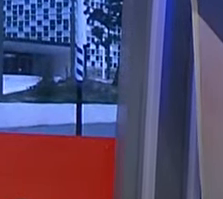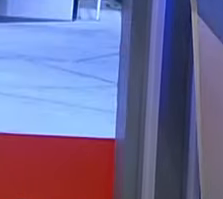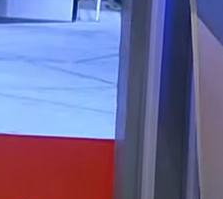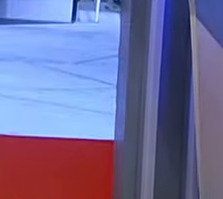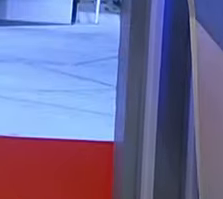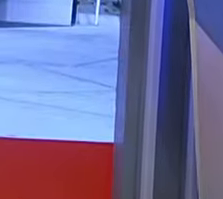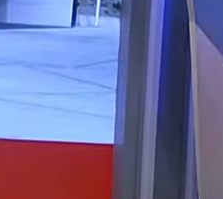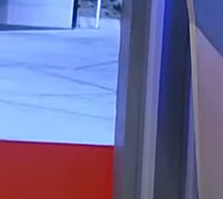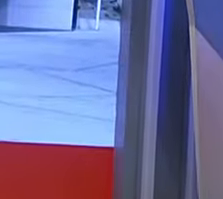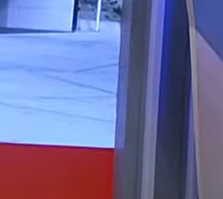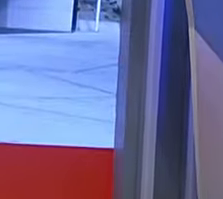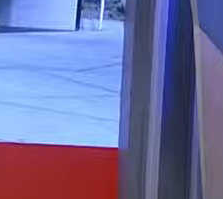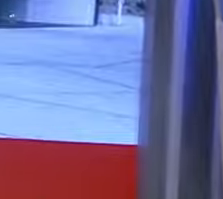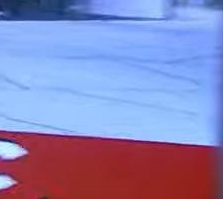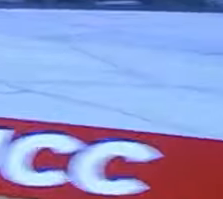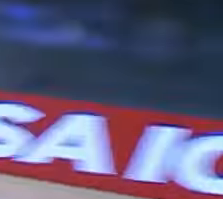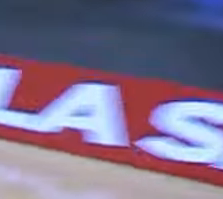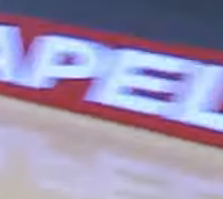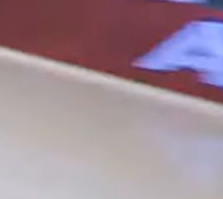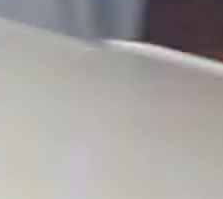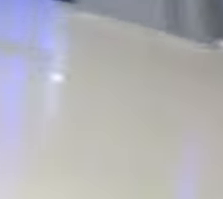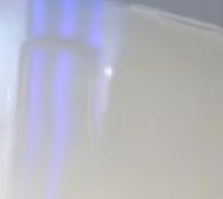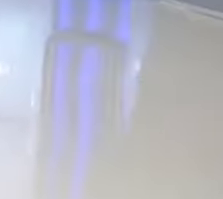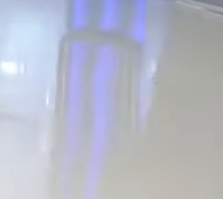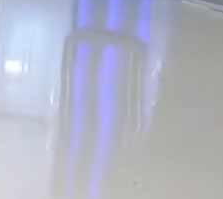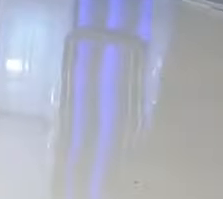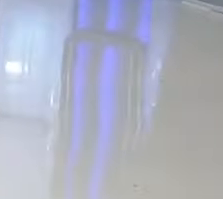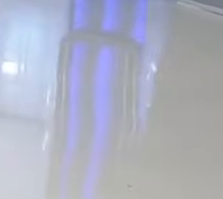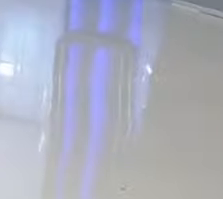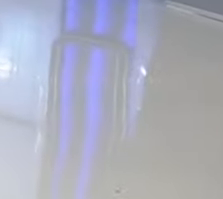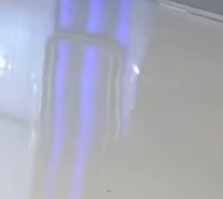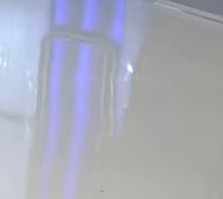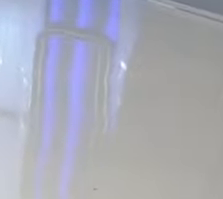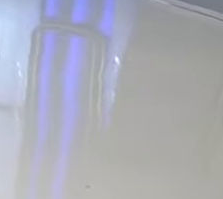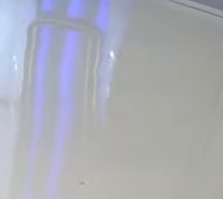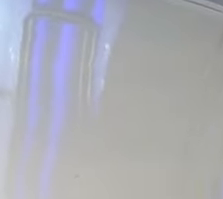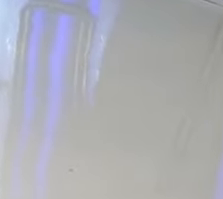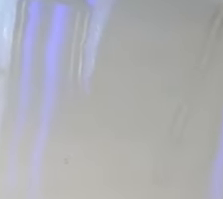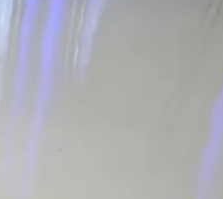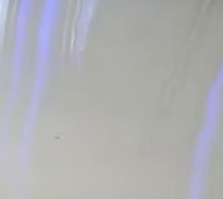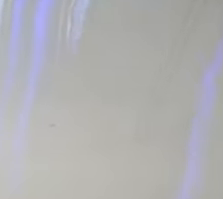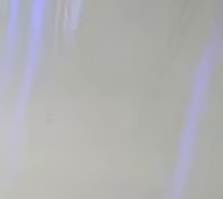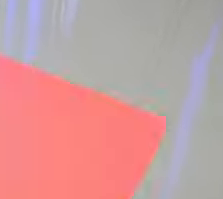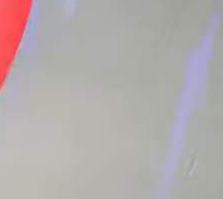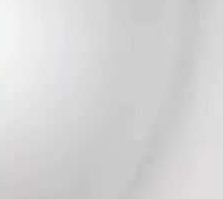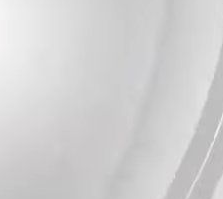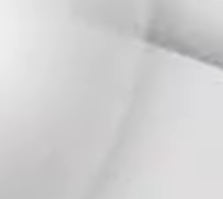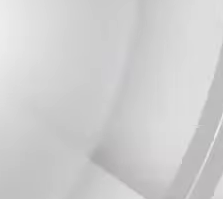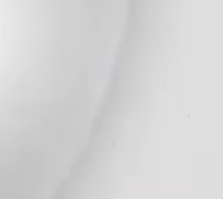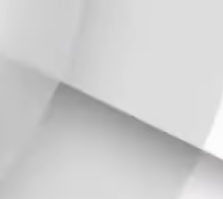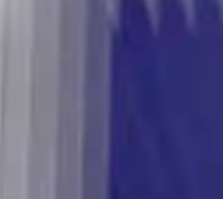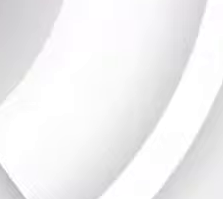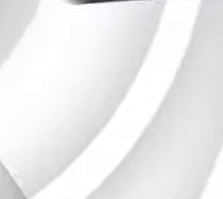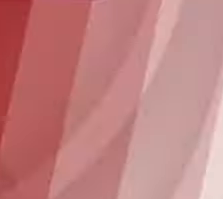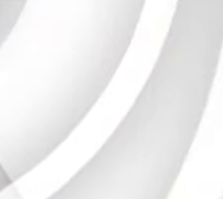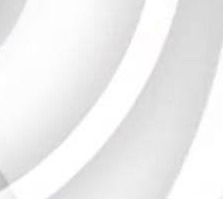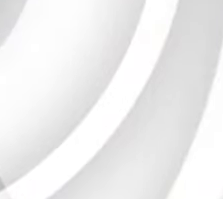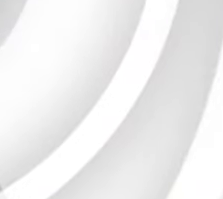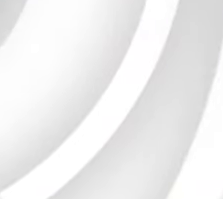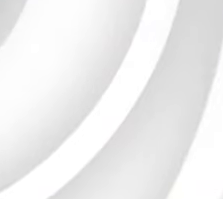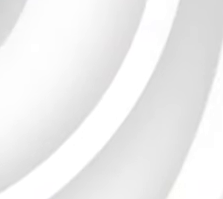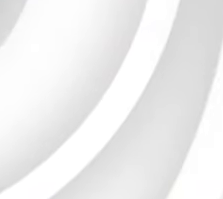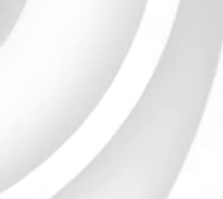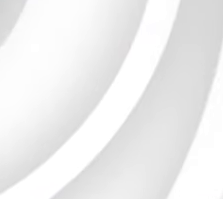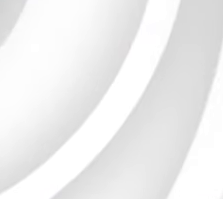investigasyon sa drug war. Tuloy-tuloy pa rin ang ating pagbabalita sa pagbabalik ng TV